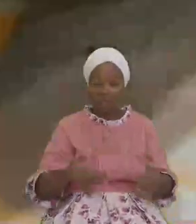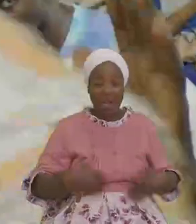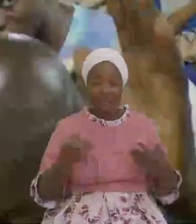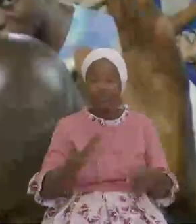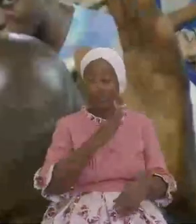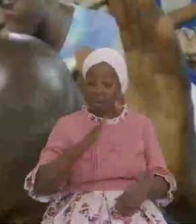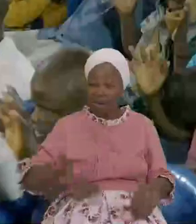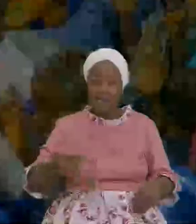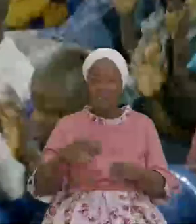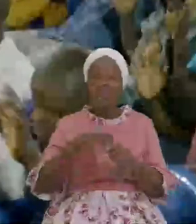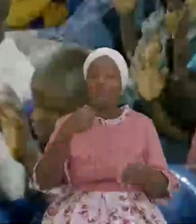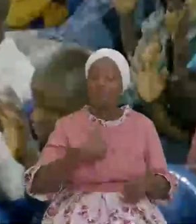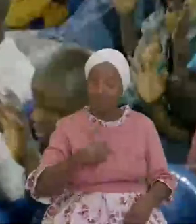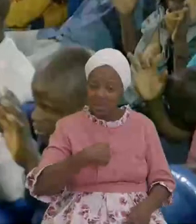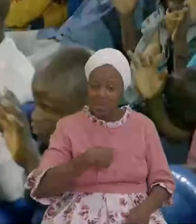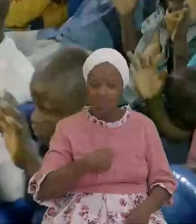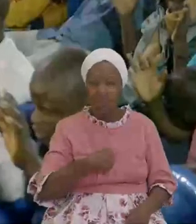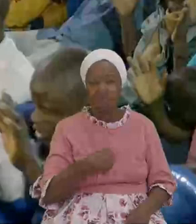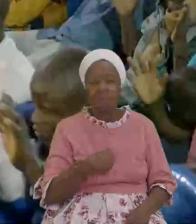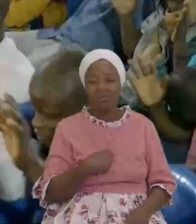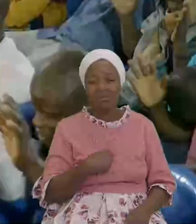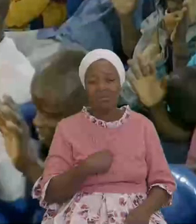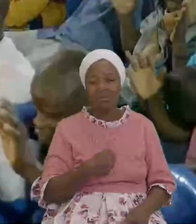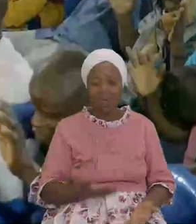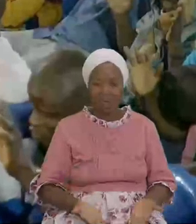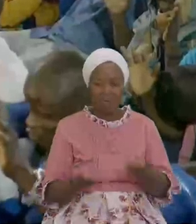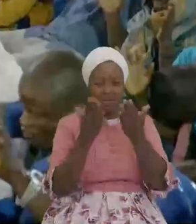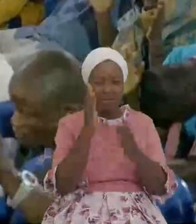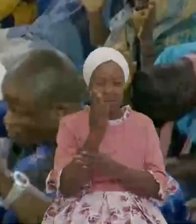vie. Je veux la vie de Christ en moi.